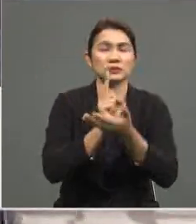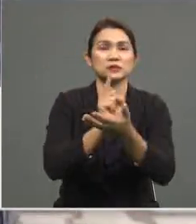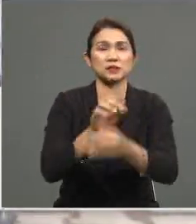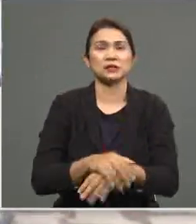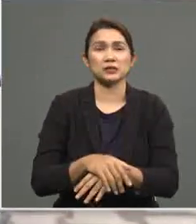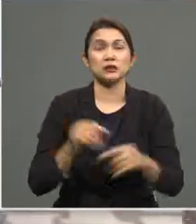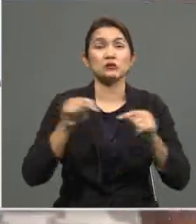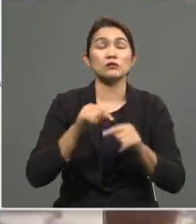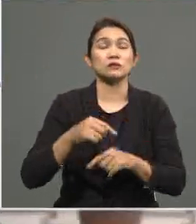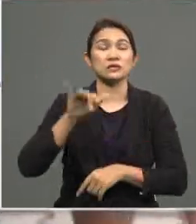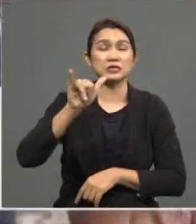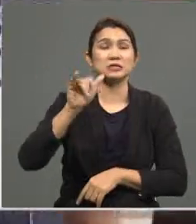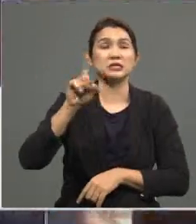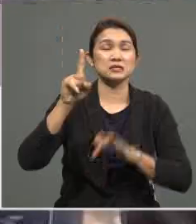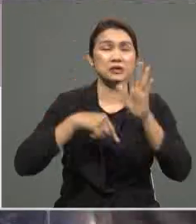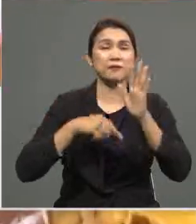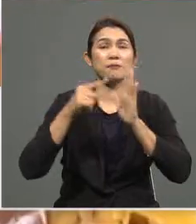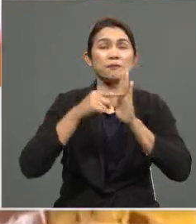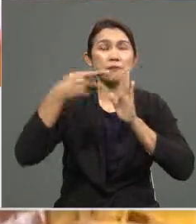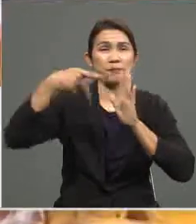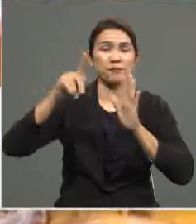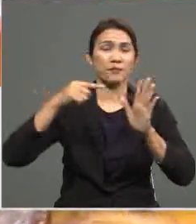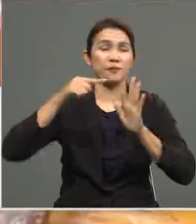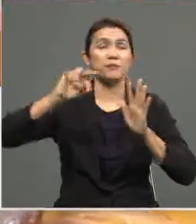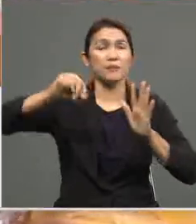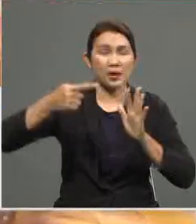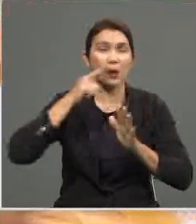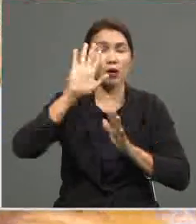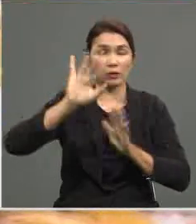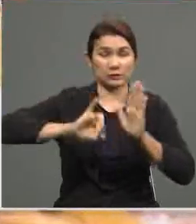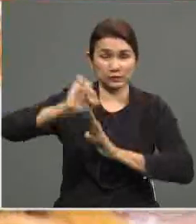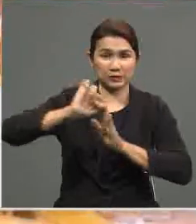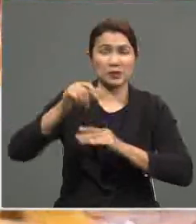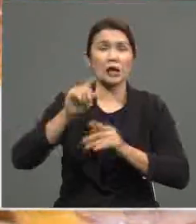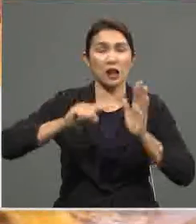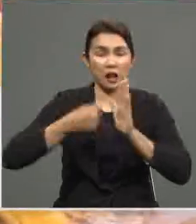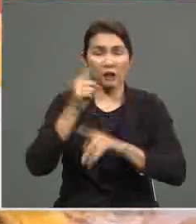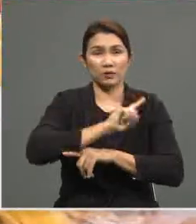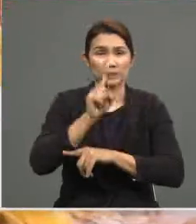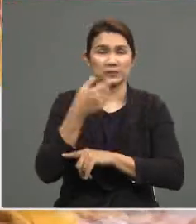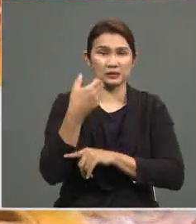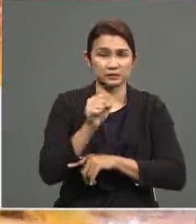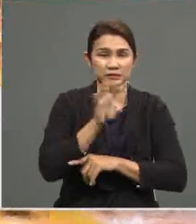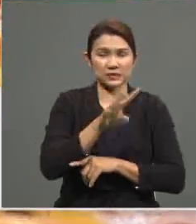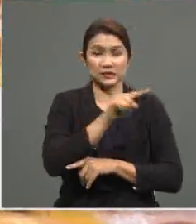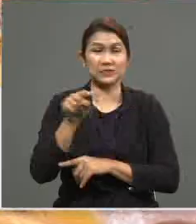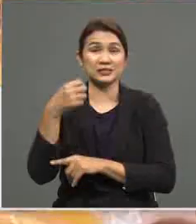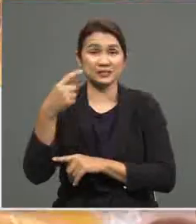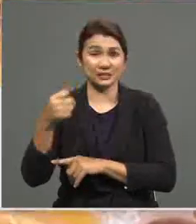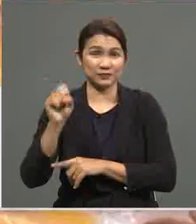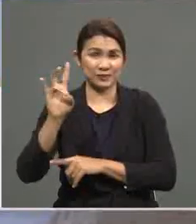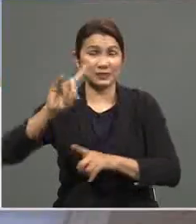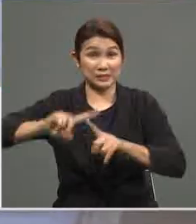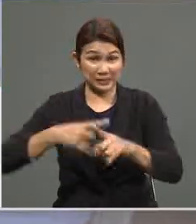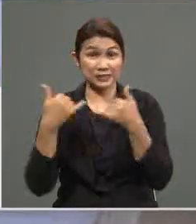เชียงใหม่ครับปีนี้กำหนดจัดขึ้นระหว่าง 14-17พฤศจิกายนนี้ก็มีทั้งผู้ประกอบการร้านอาหารอย่างที่บอกไปแล้วมาเลือก